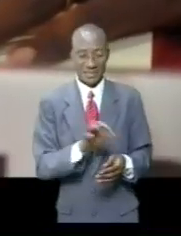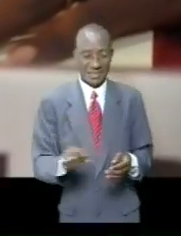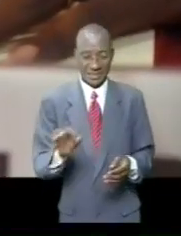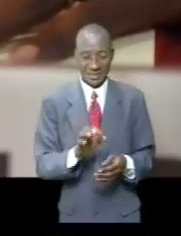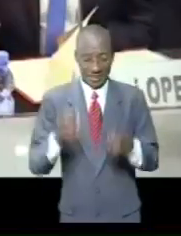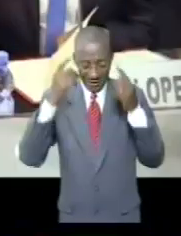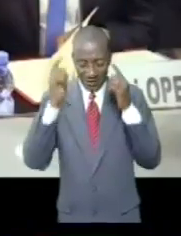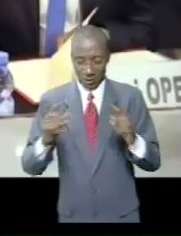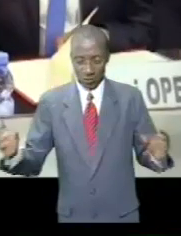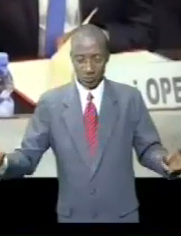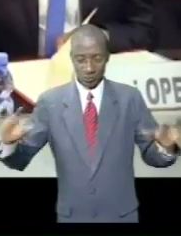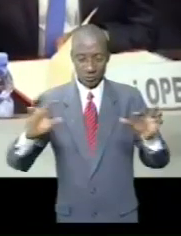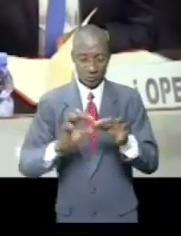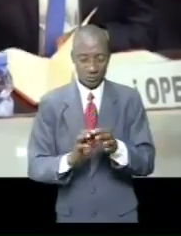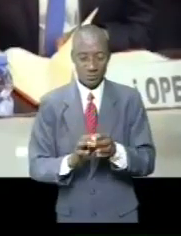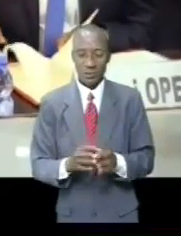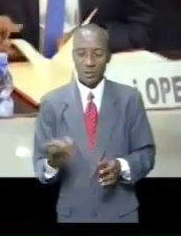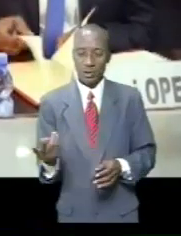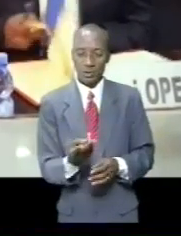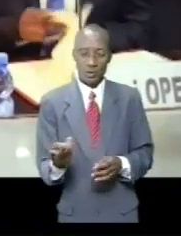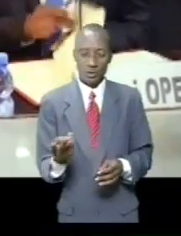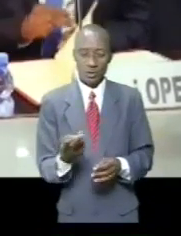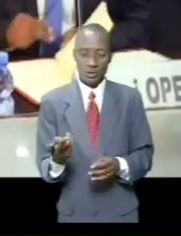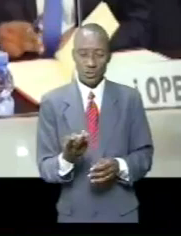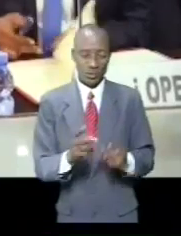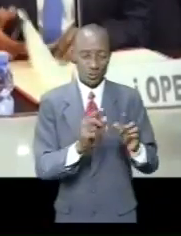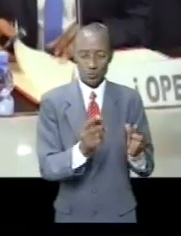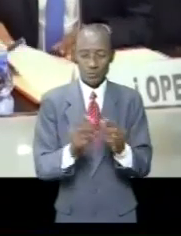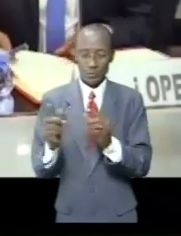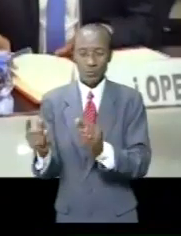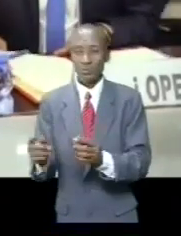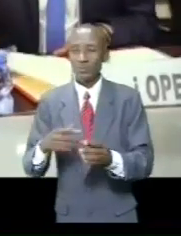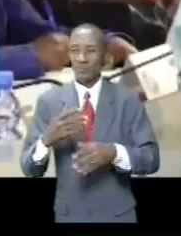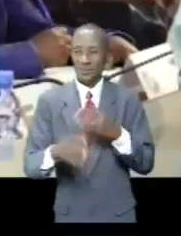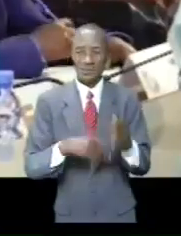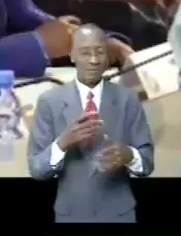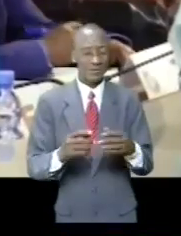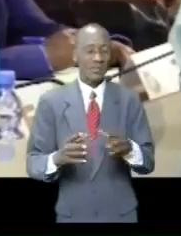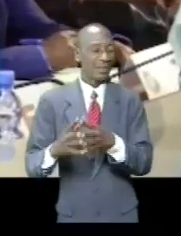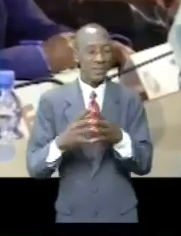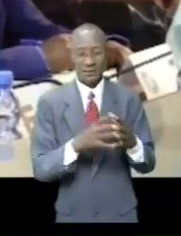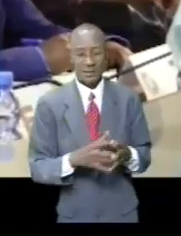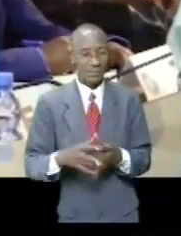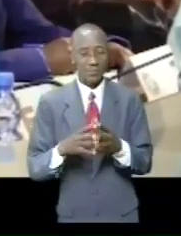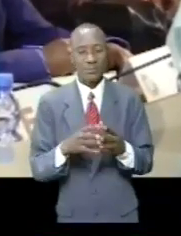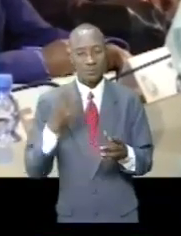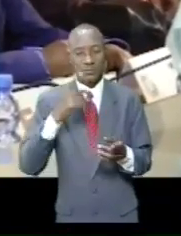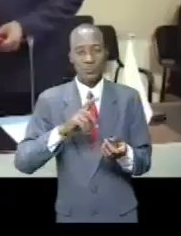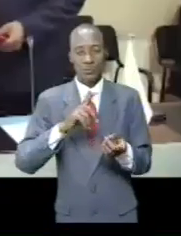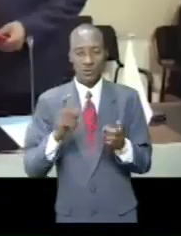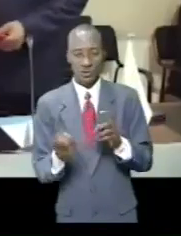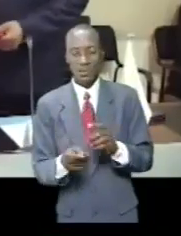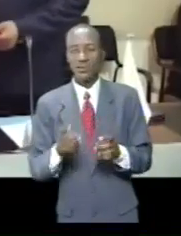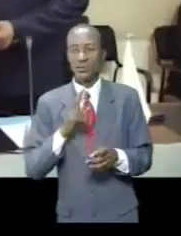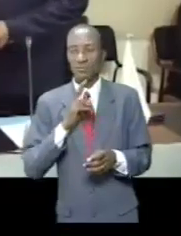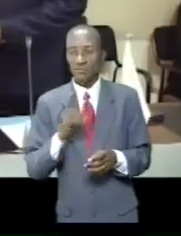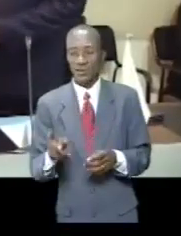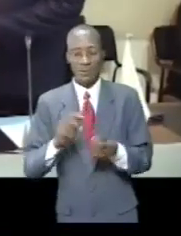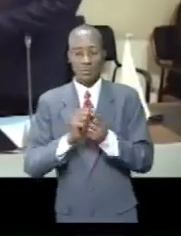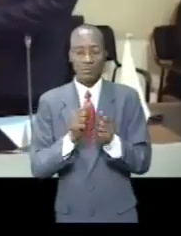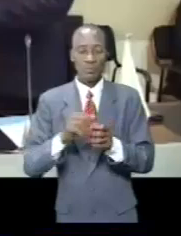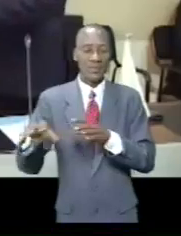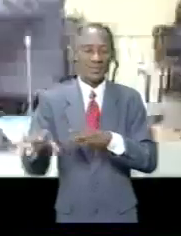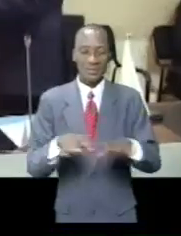d'accord, les deux structures étatiques conviennent de mener conjointement le plaidoyer en vue de l'amélioration effective du climat des